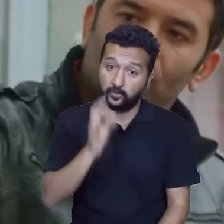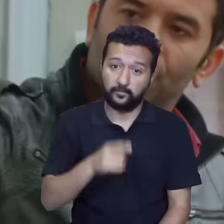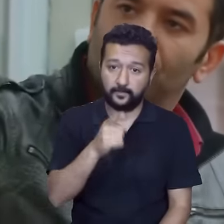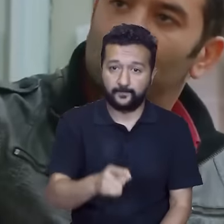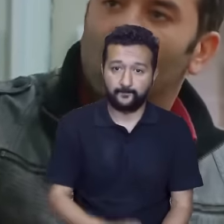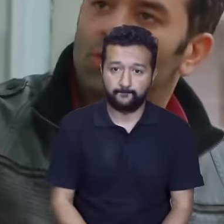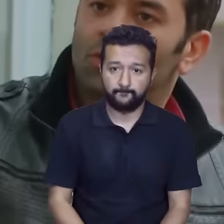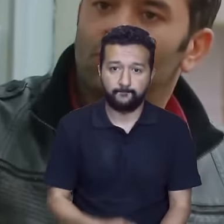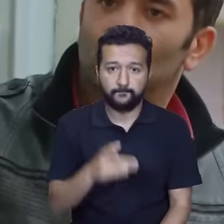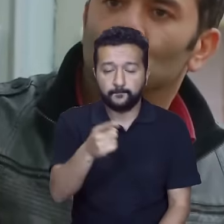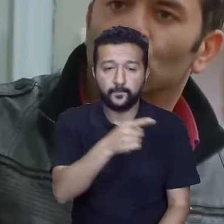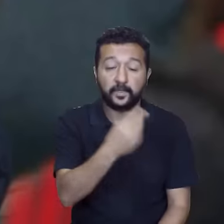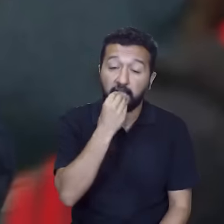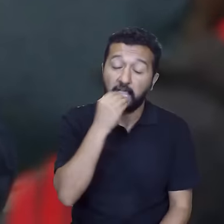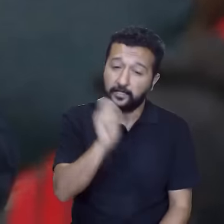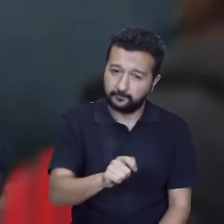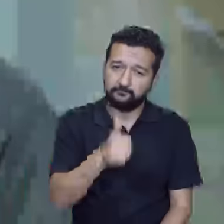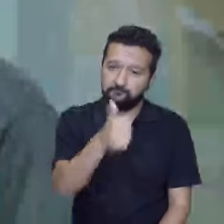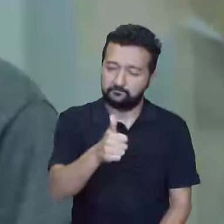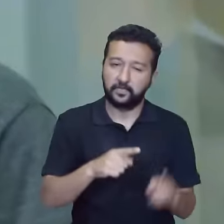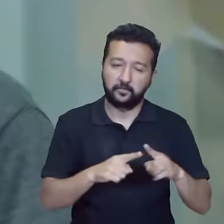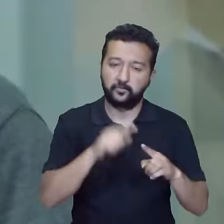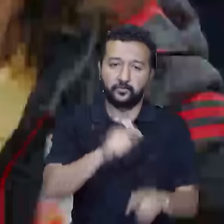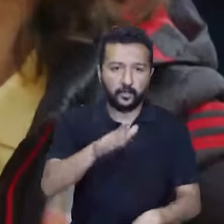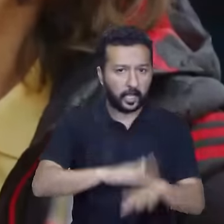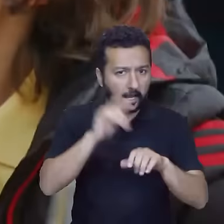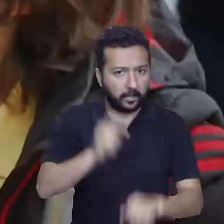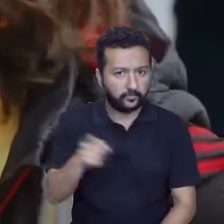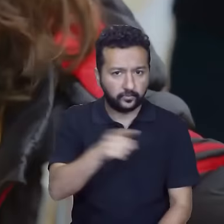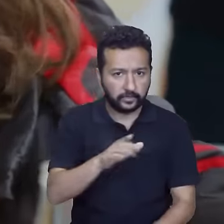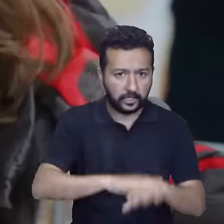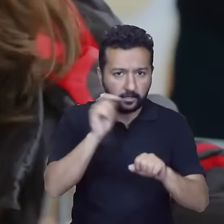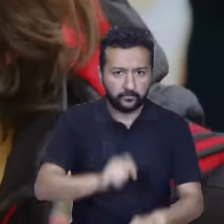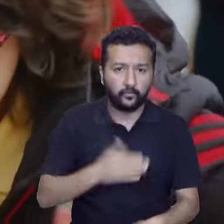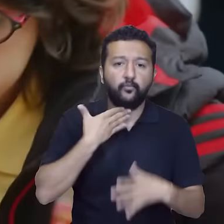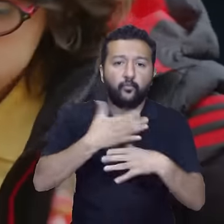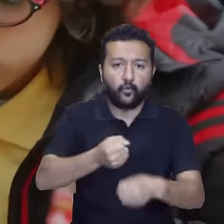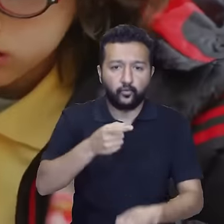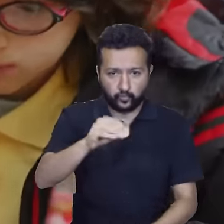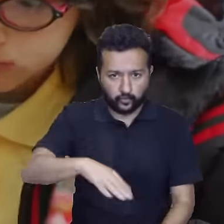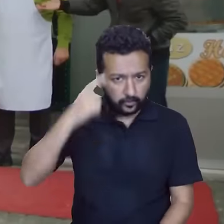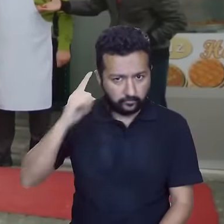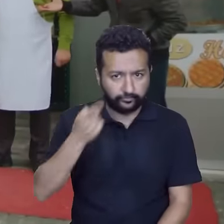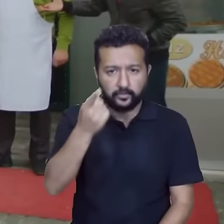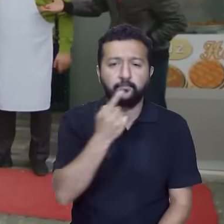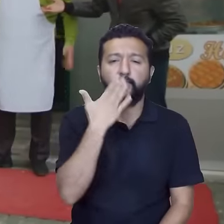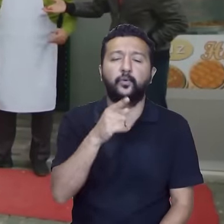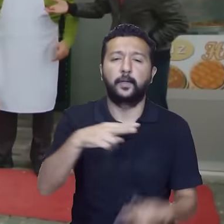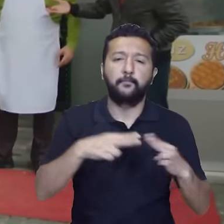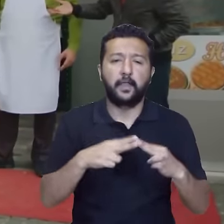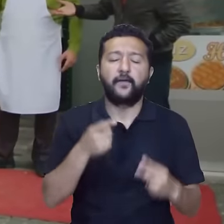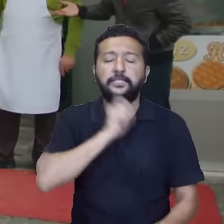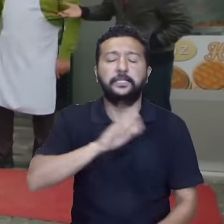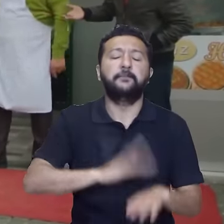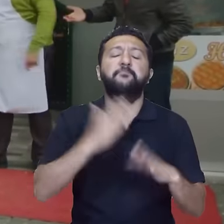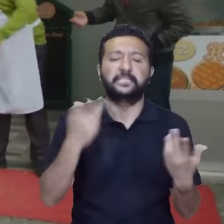ama. Ye. Aslanım Tanju. Ne yapıyorsunuz oğlum? Ne yapıyorsunuz bu ocaksız çocuklar? Aklınız mı gitti sizin ya? Bir şey olmaz. Baklavadan kim